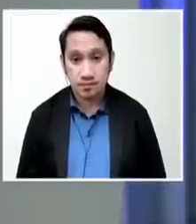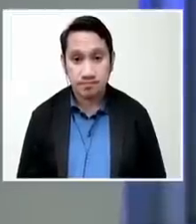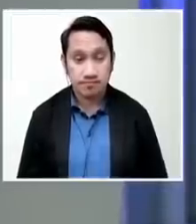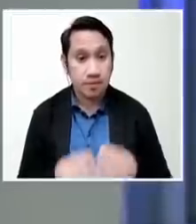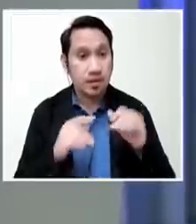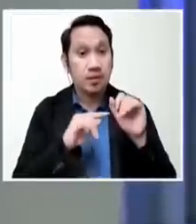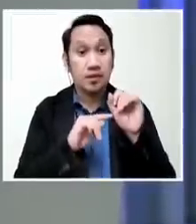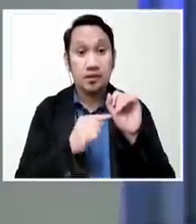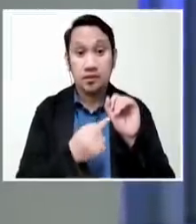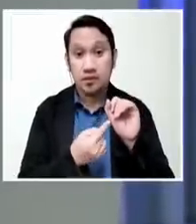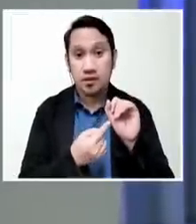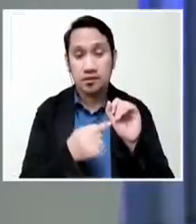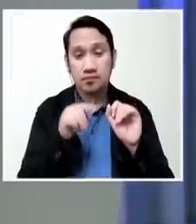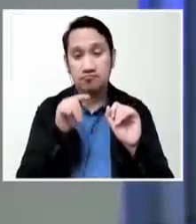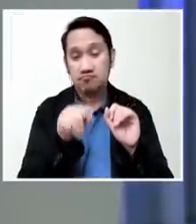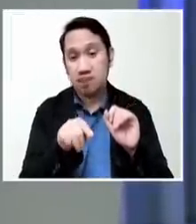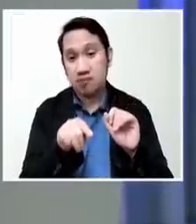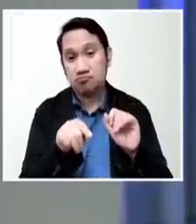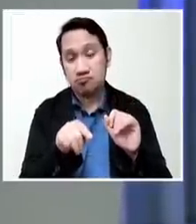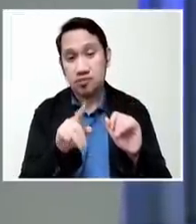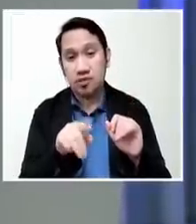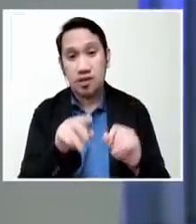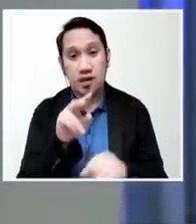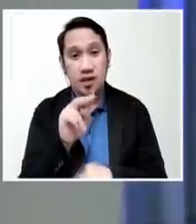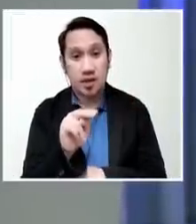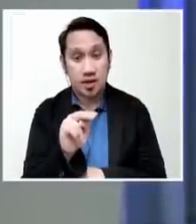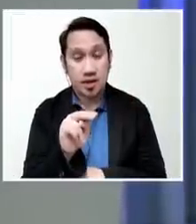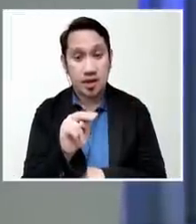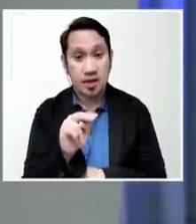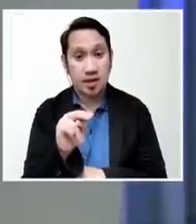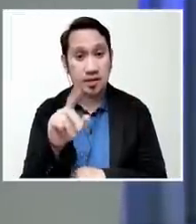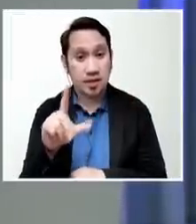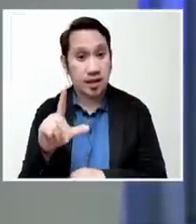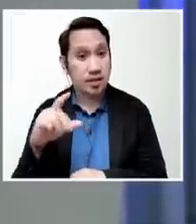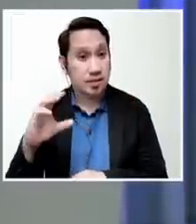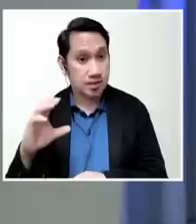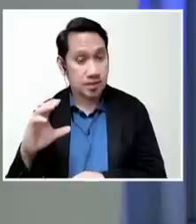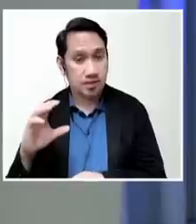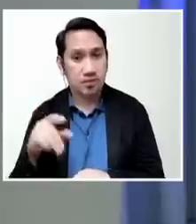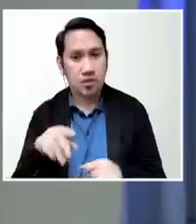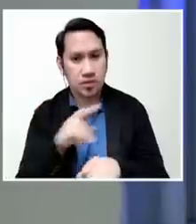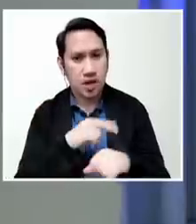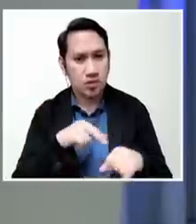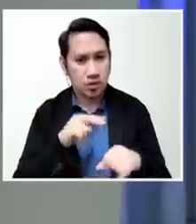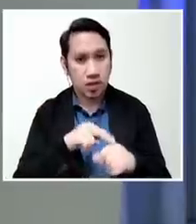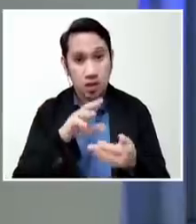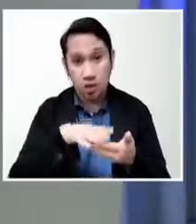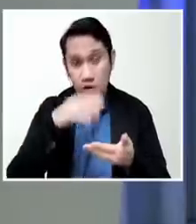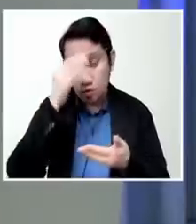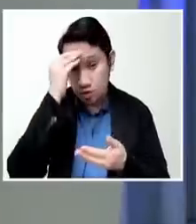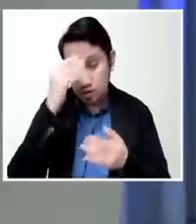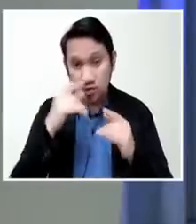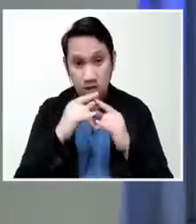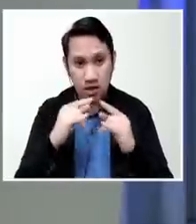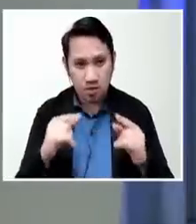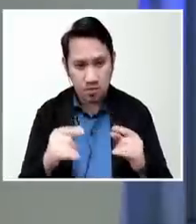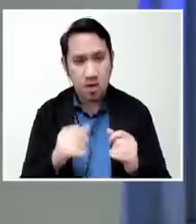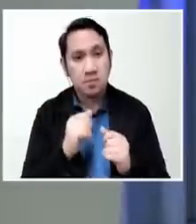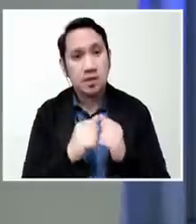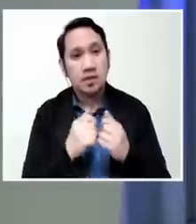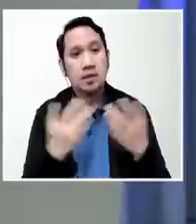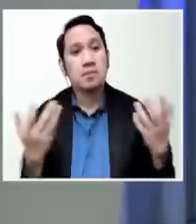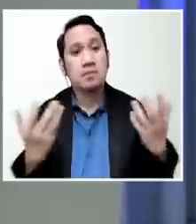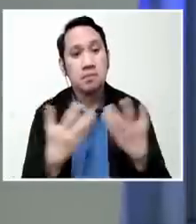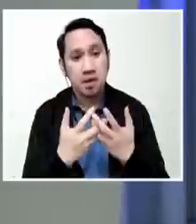Umbarangkada na ang pilot implementation ng National Learning Camps o yung pasok sa mga pampublikong paaralan